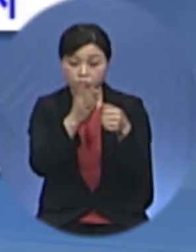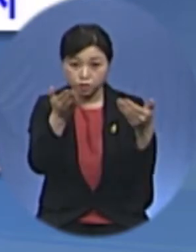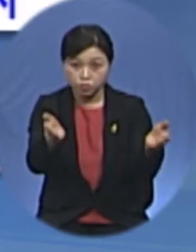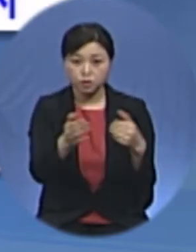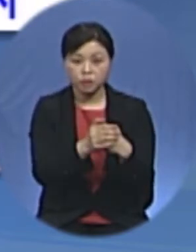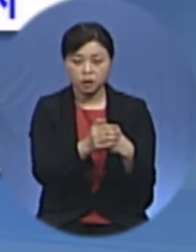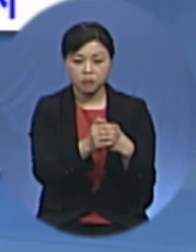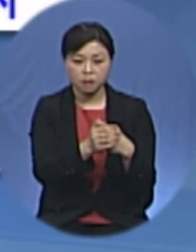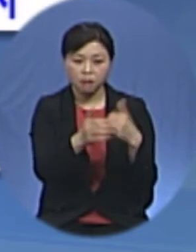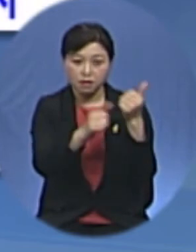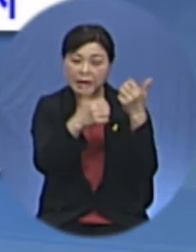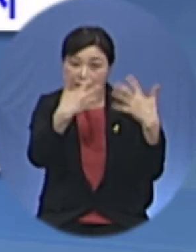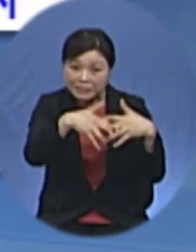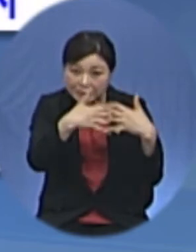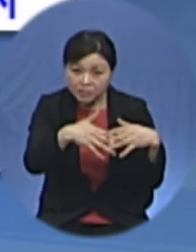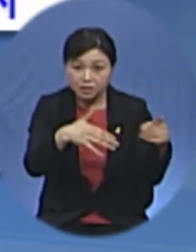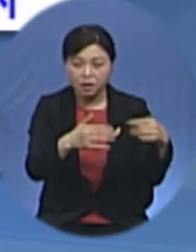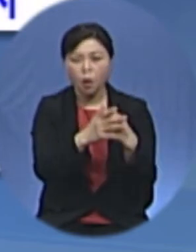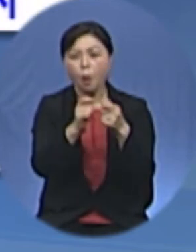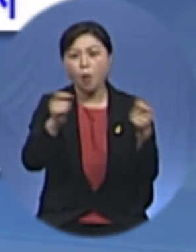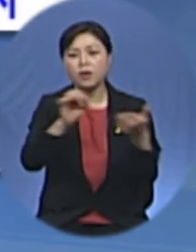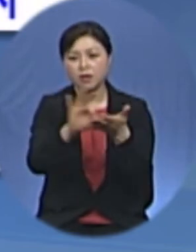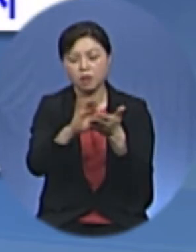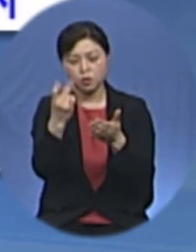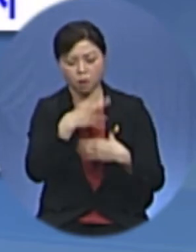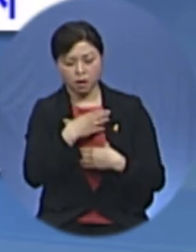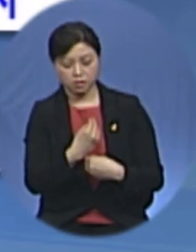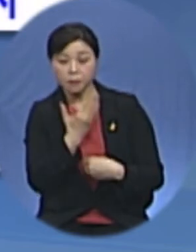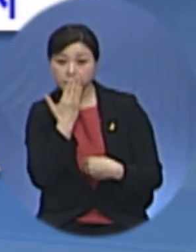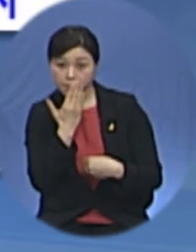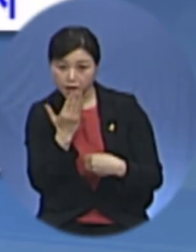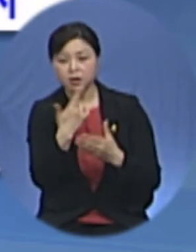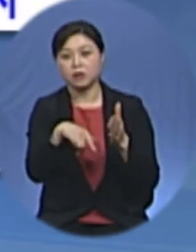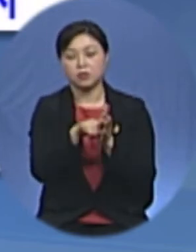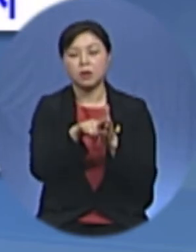보장구의 수명을 늘리고 안전하게 사용할 수 있도록 하기 위해서 마련됐습니다.